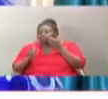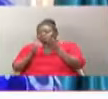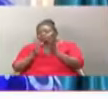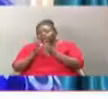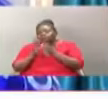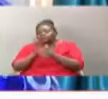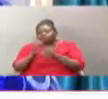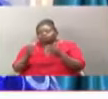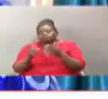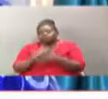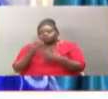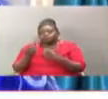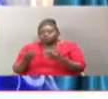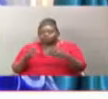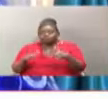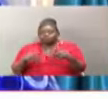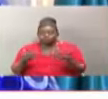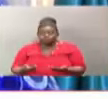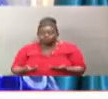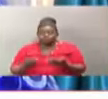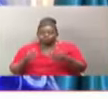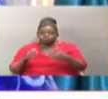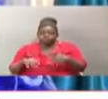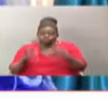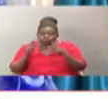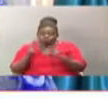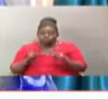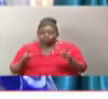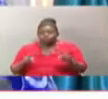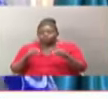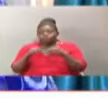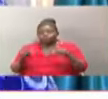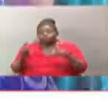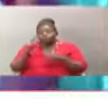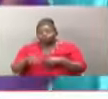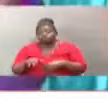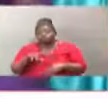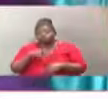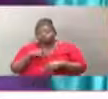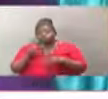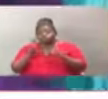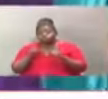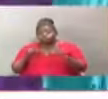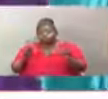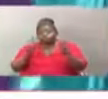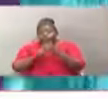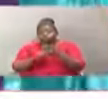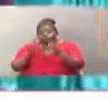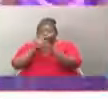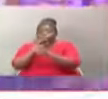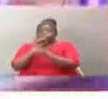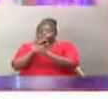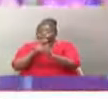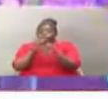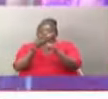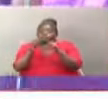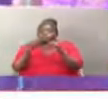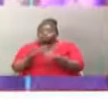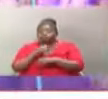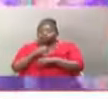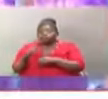n'essanyu, gajja n'emirembe, era Christmas weetuuka ogenda okuwulira ng'owulira emirembe. Bafuye emirere n'okunyenya ku gali b'enjole